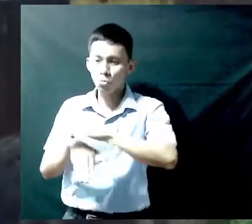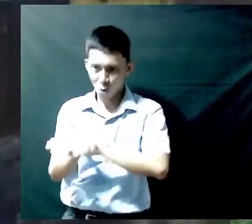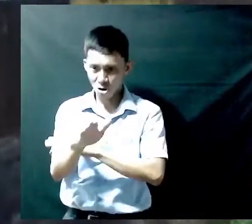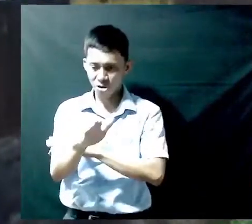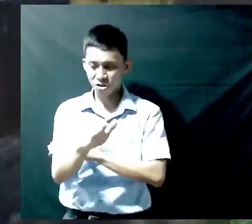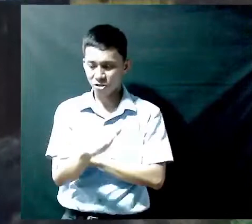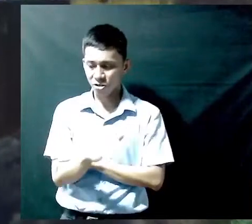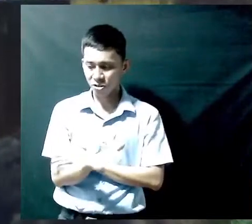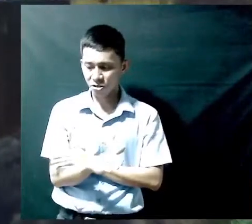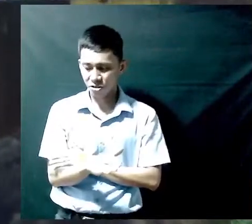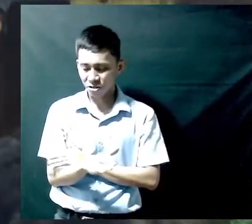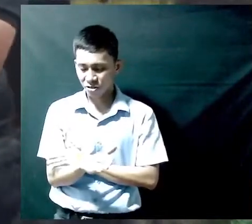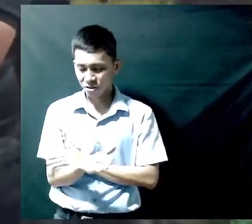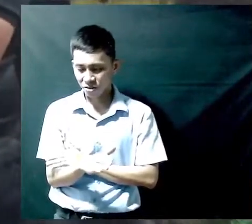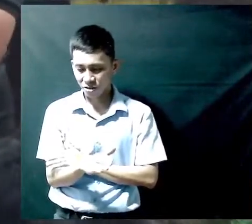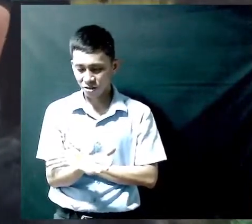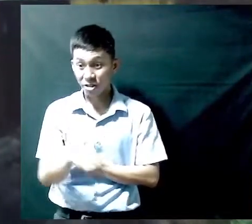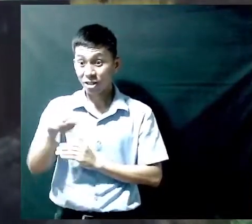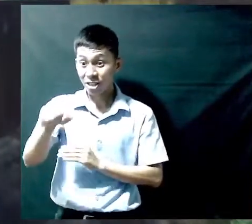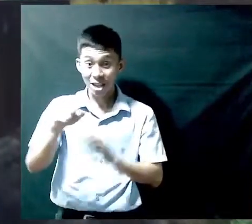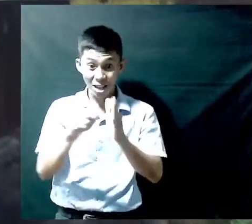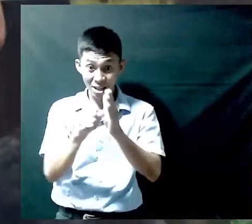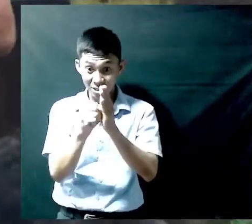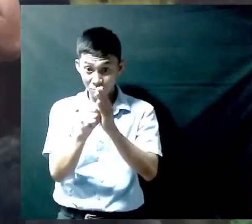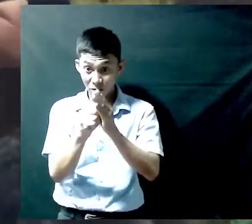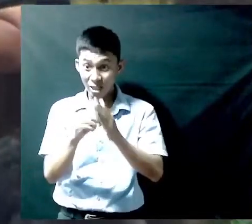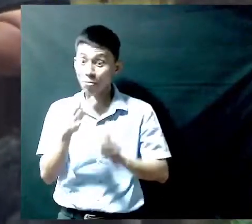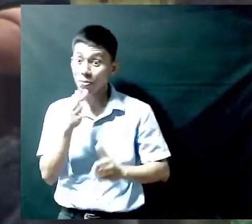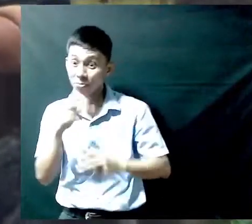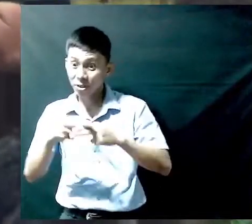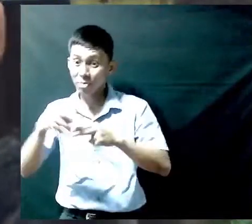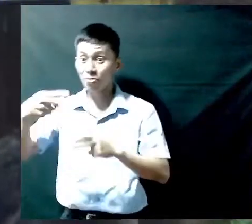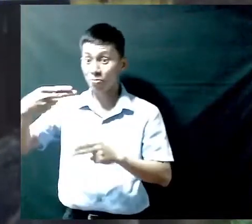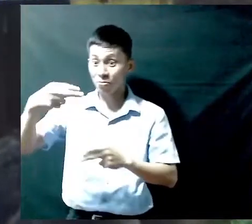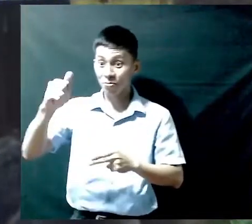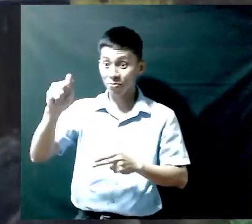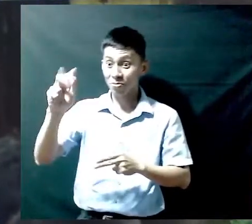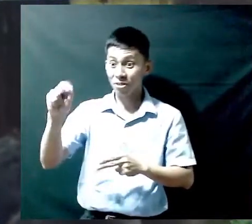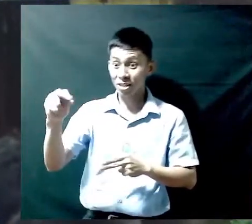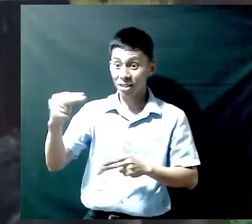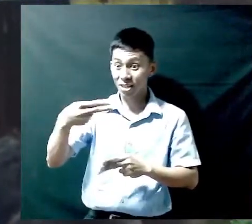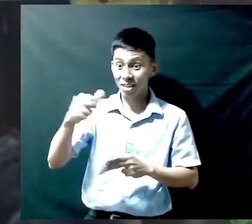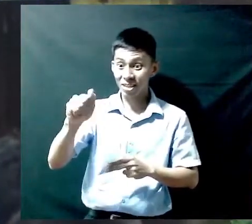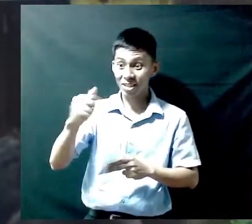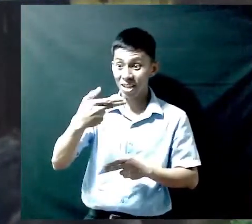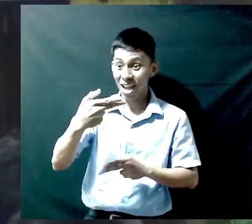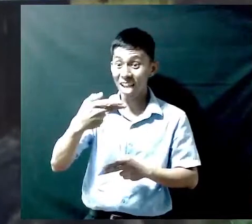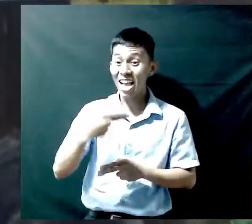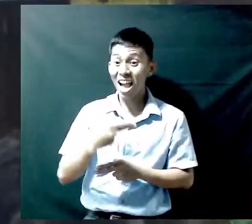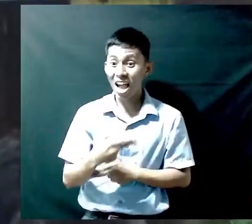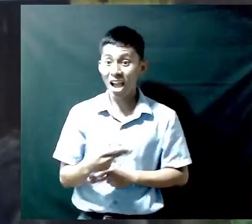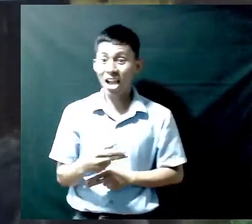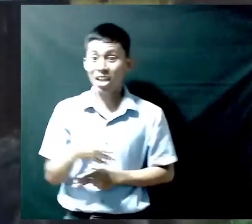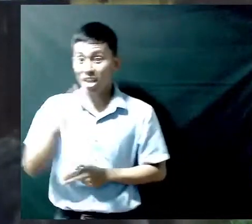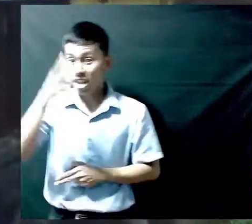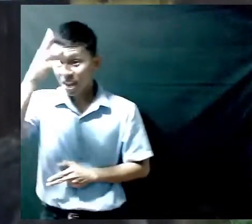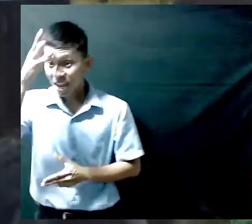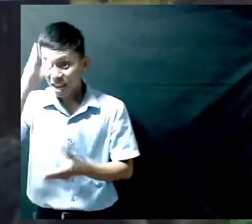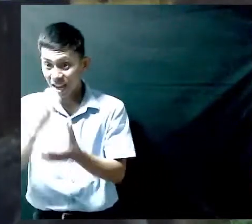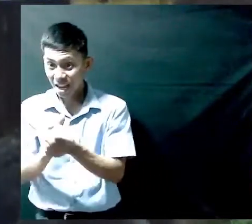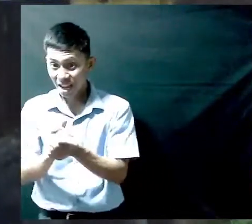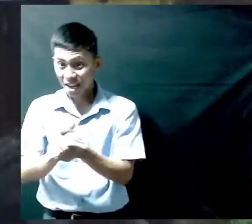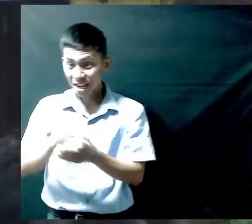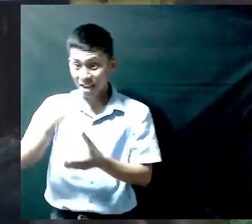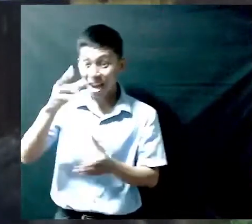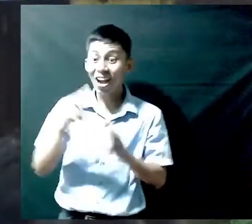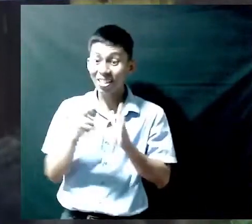Si Samuel po ay anak ni Hana. At si Hana po ay merong asawa na ang pangalan ay si